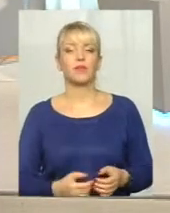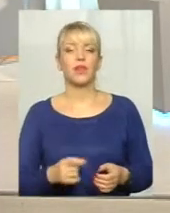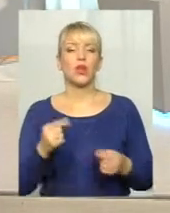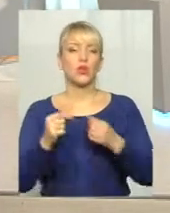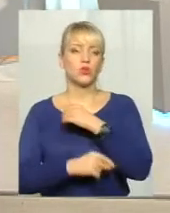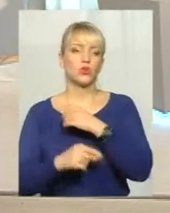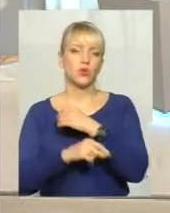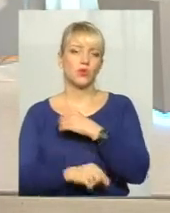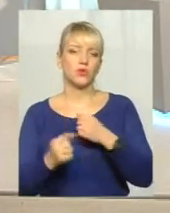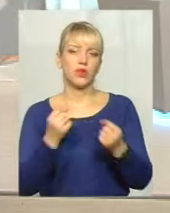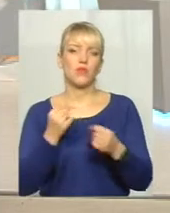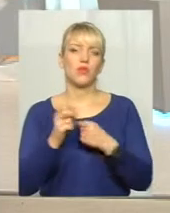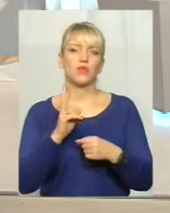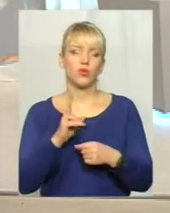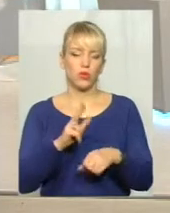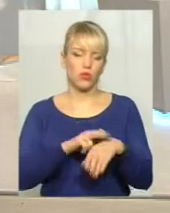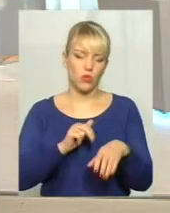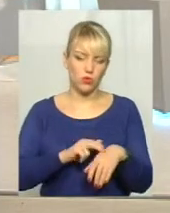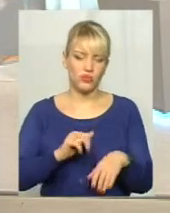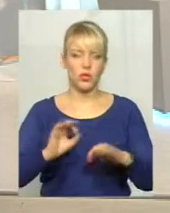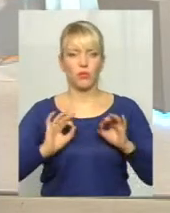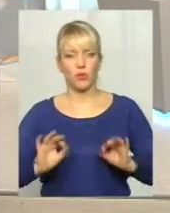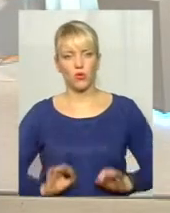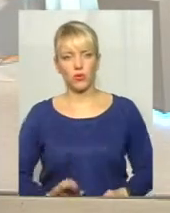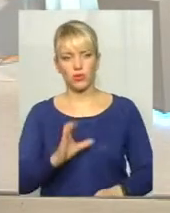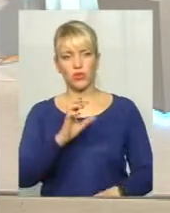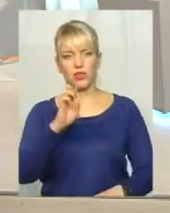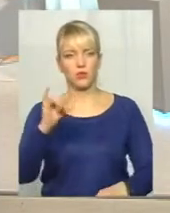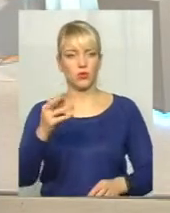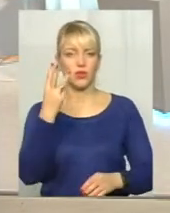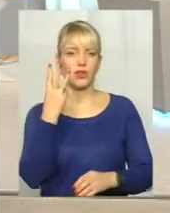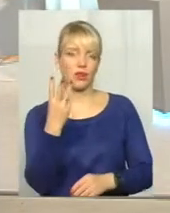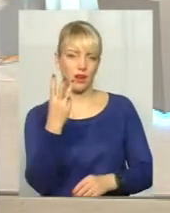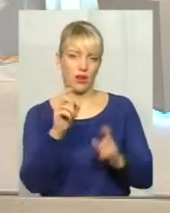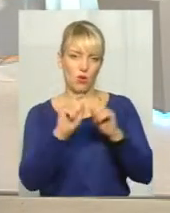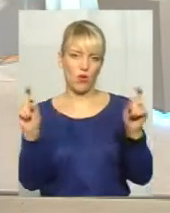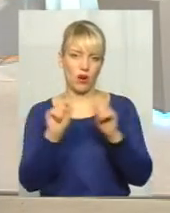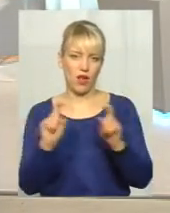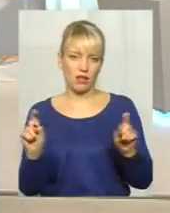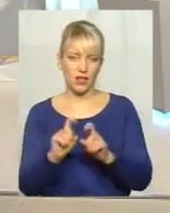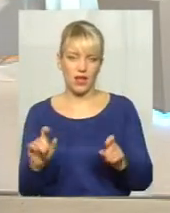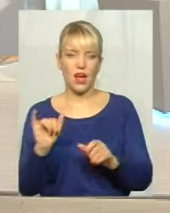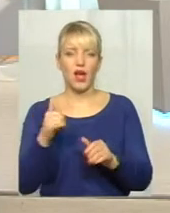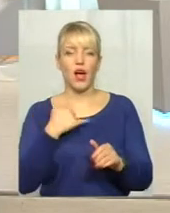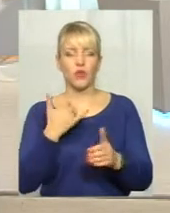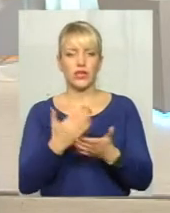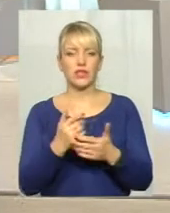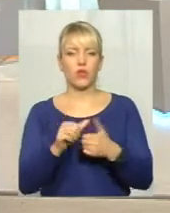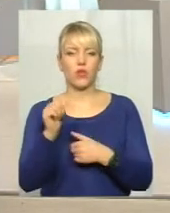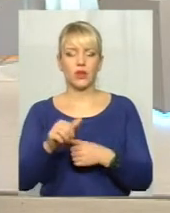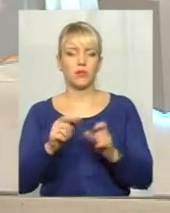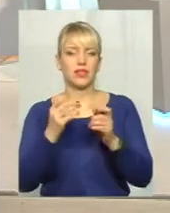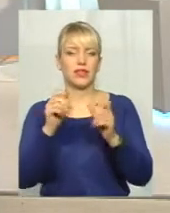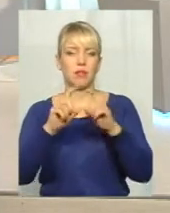хто там? Поліція, прокуратура, ну і СБУ. Три органи. Більше ж ніхто не боровся. Зараз в нас, окрім є там департаменту,